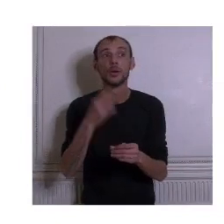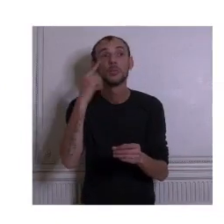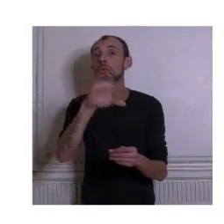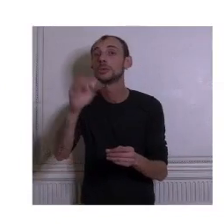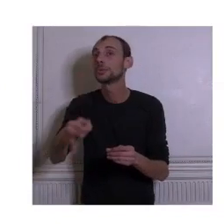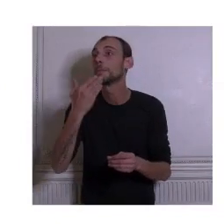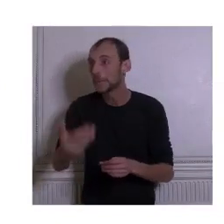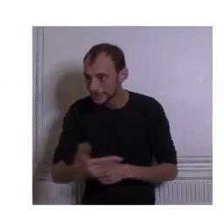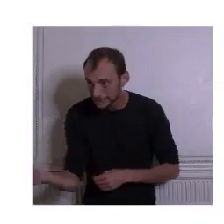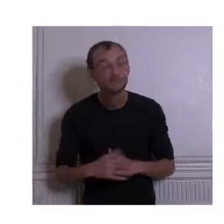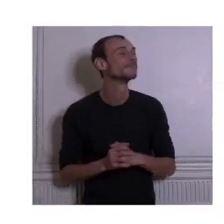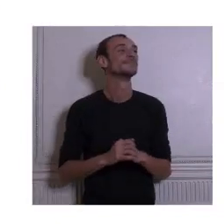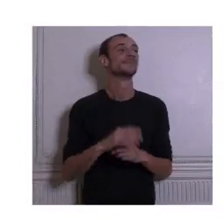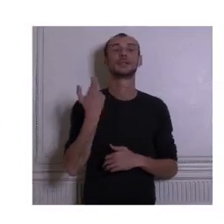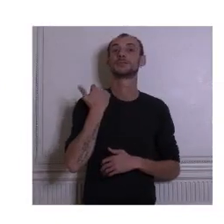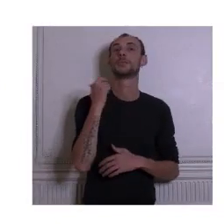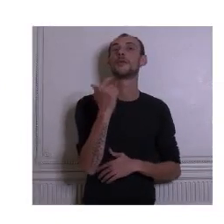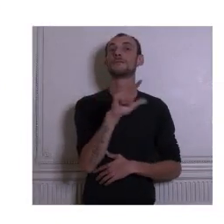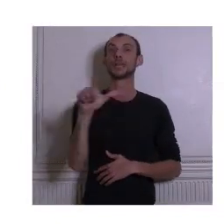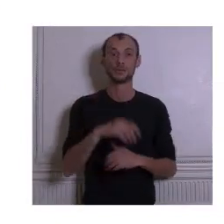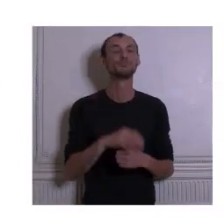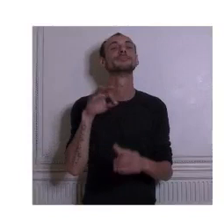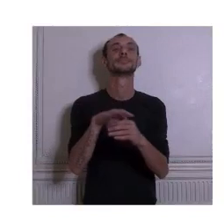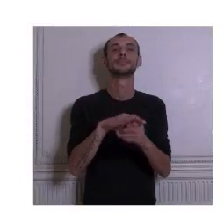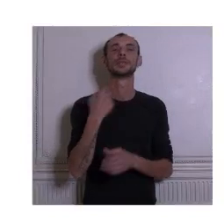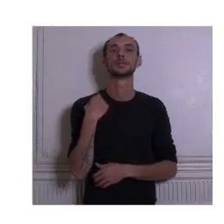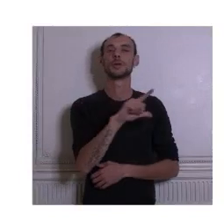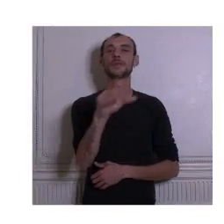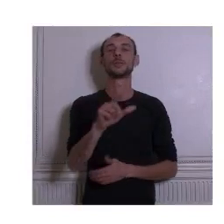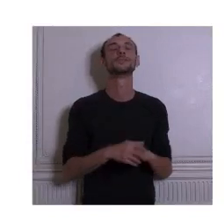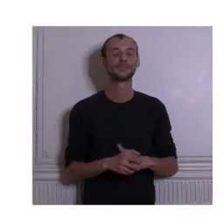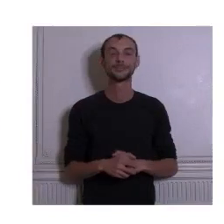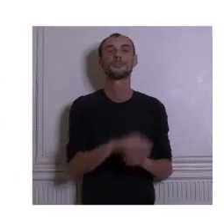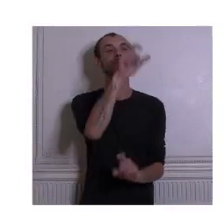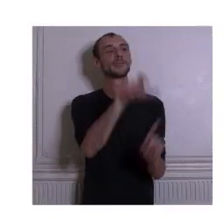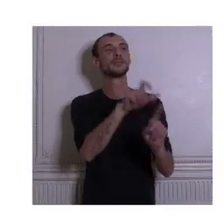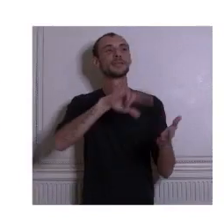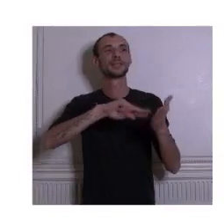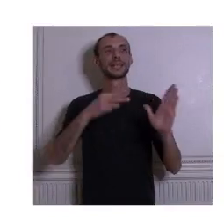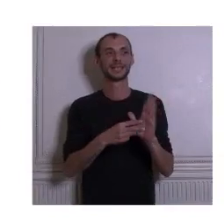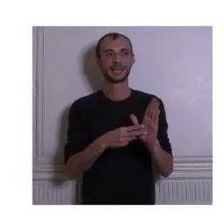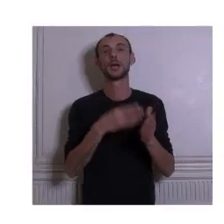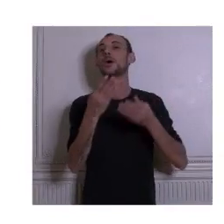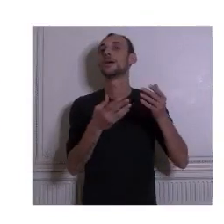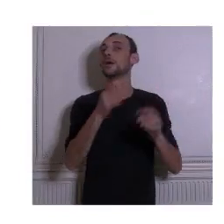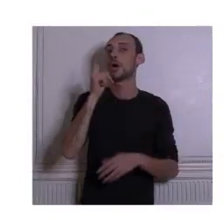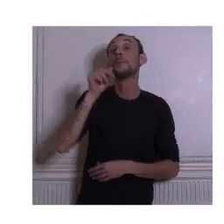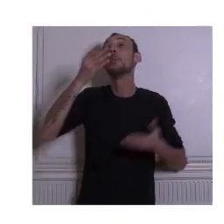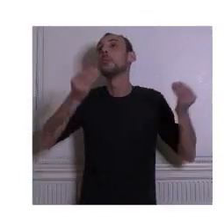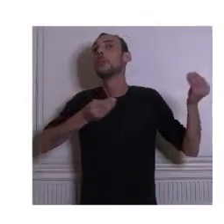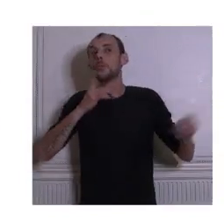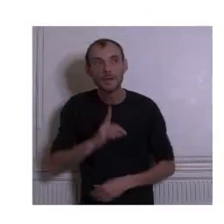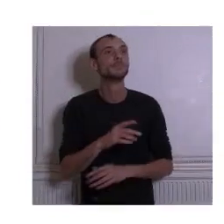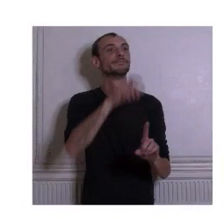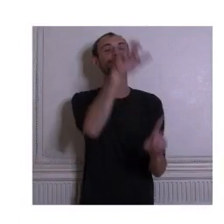discipline danse libre dans les premiers niveaux au profit d'une évaluation croissante des effectifs vers d'autres esthétiques, l'école